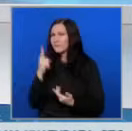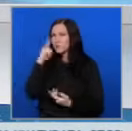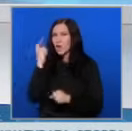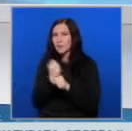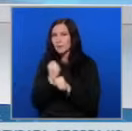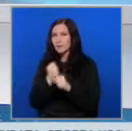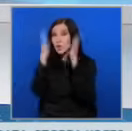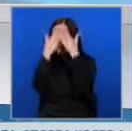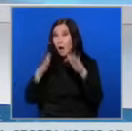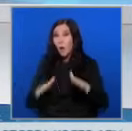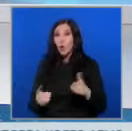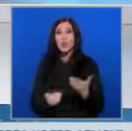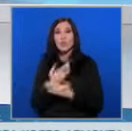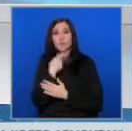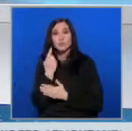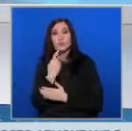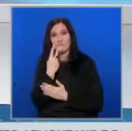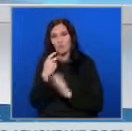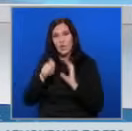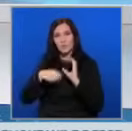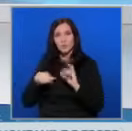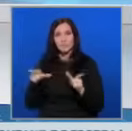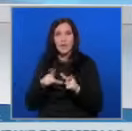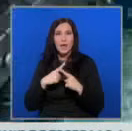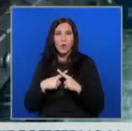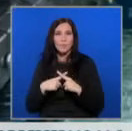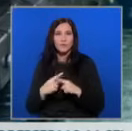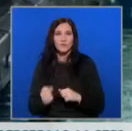работещите по Коледа и Нова година? Репортаж на Мариела Хубинова.